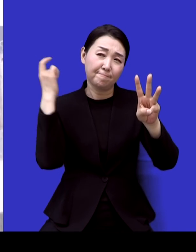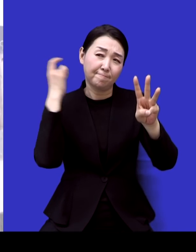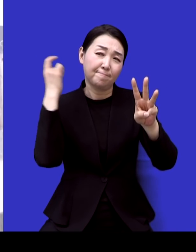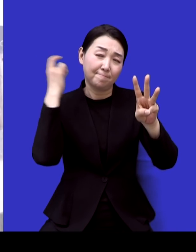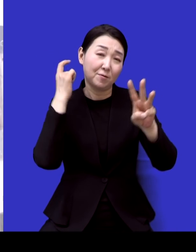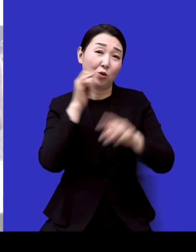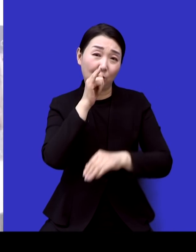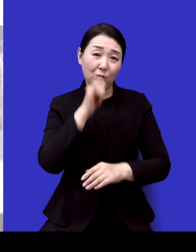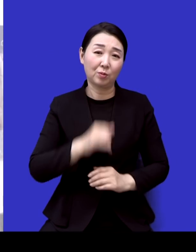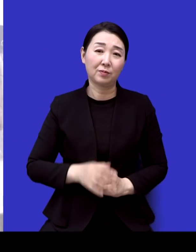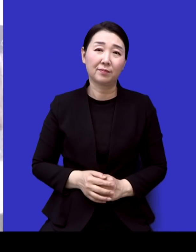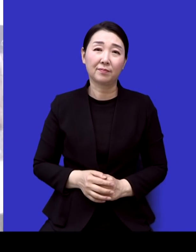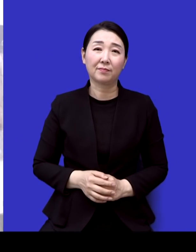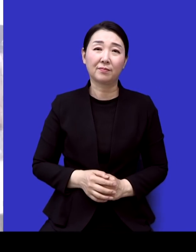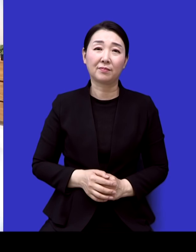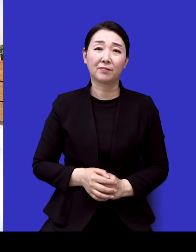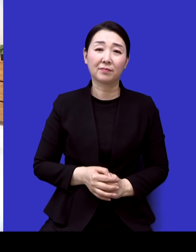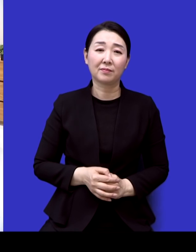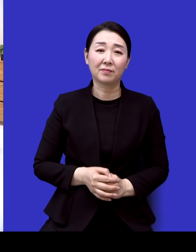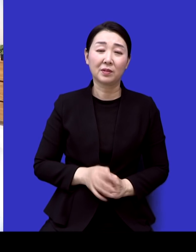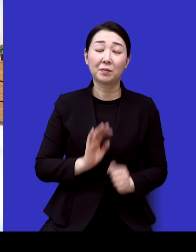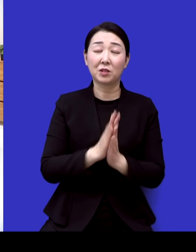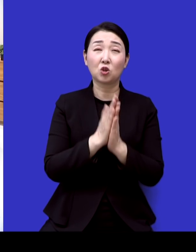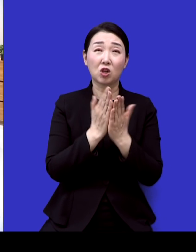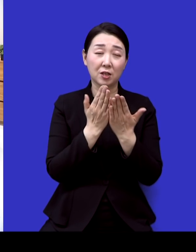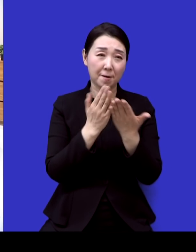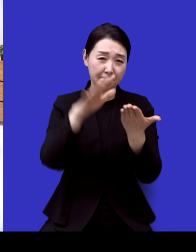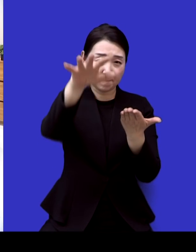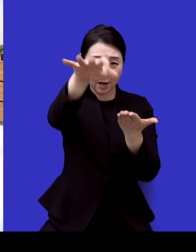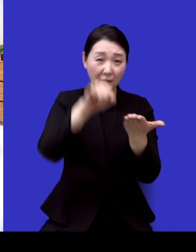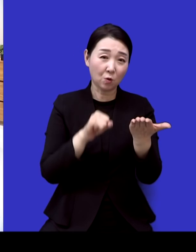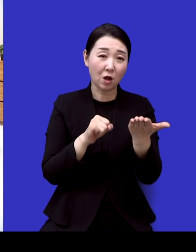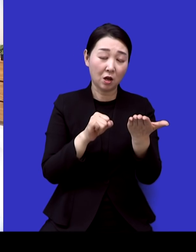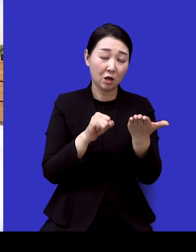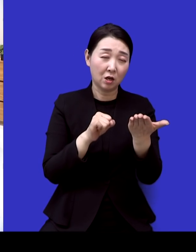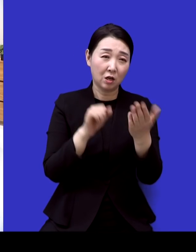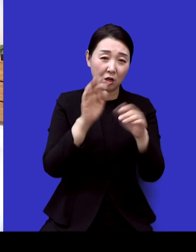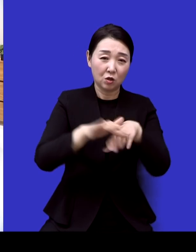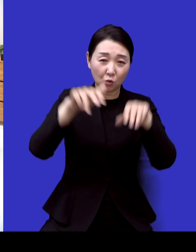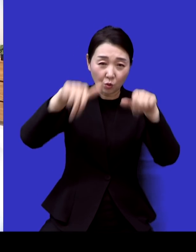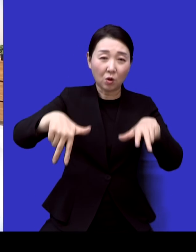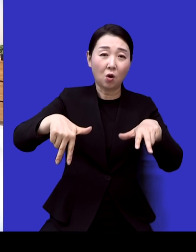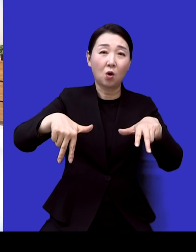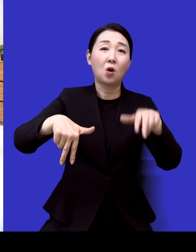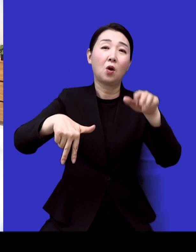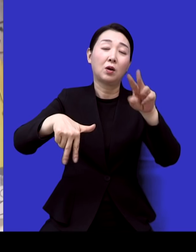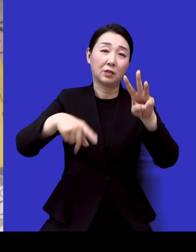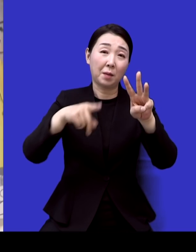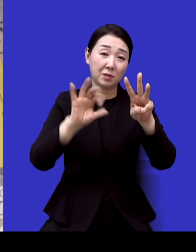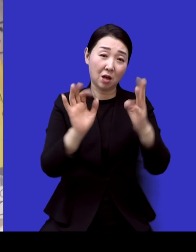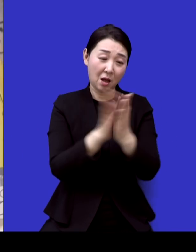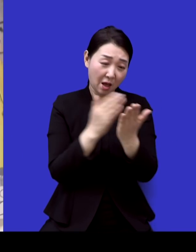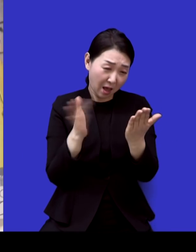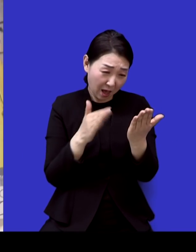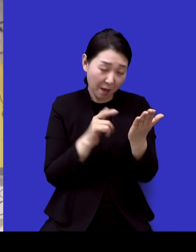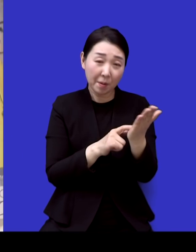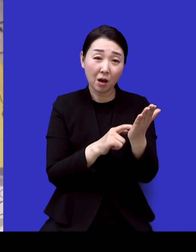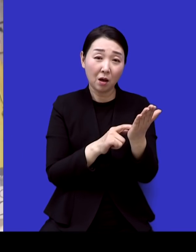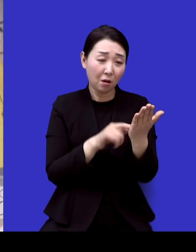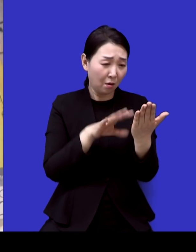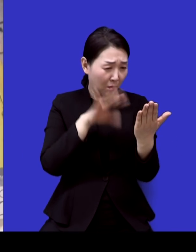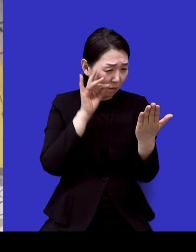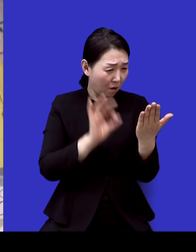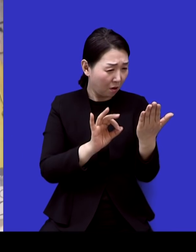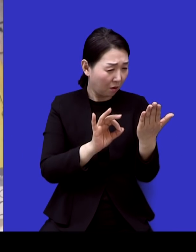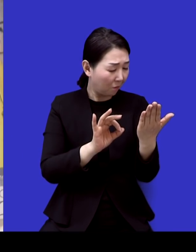거예요. 네네. 그래서 제가 성경책으로 달려갔습니다. 네. 전도서 3장을 막 폈어요. 예. 초반에는 뭐 이해가 안